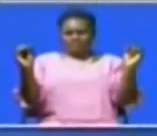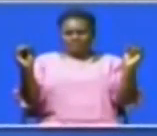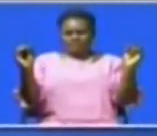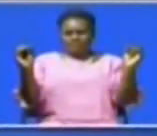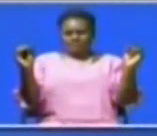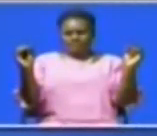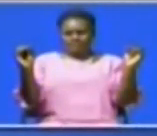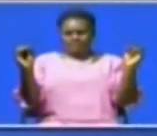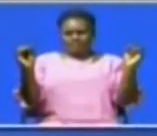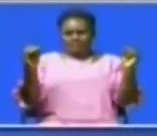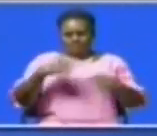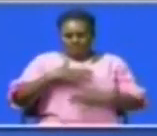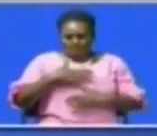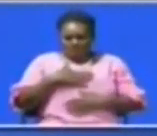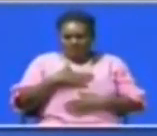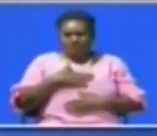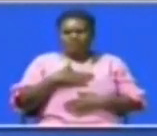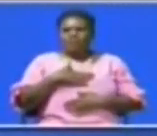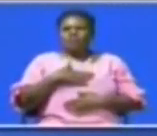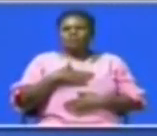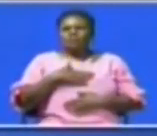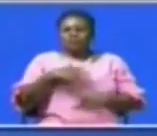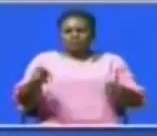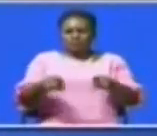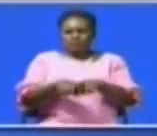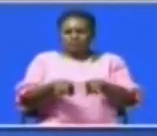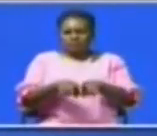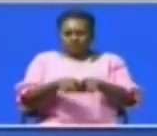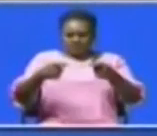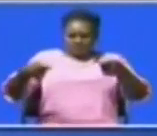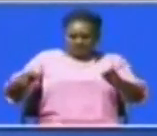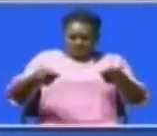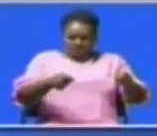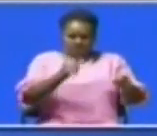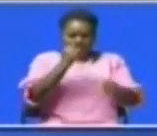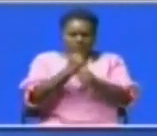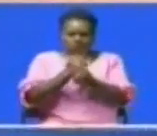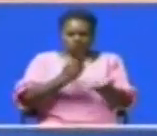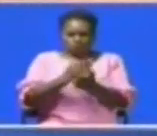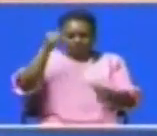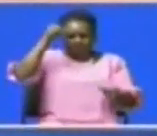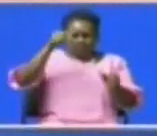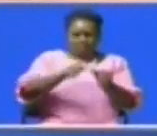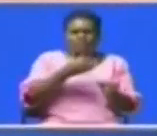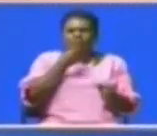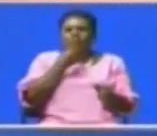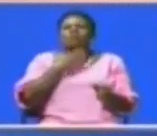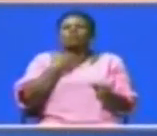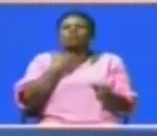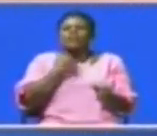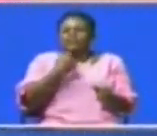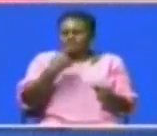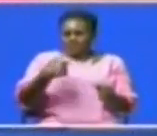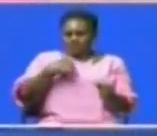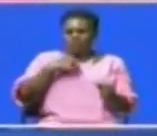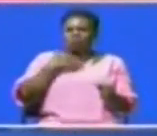kwa Conrad, and we shall try always to make sure we remember him. Kaniambia nataka kufanya hii